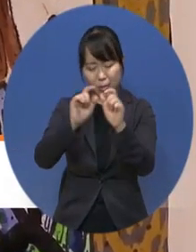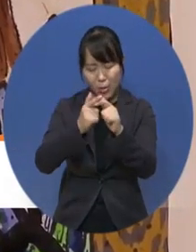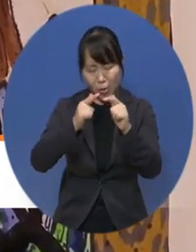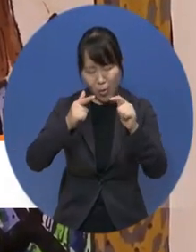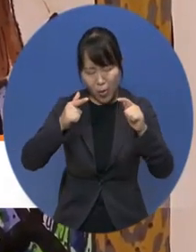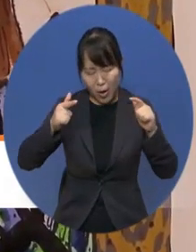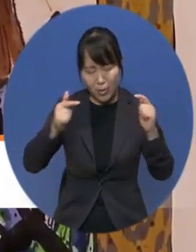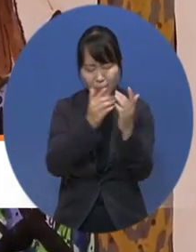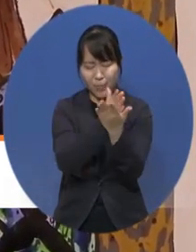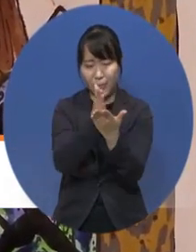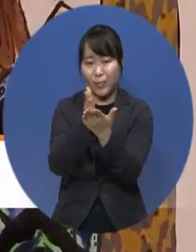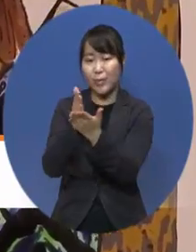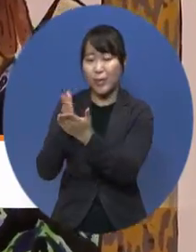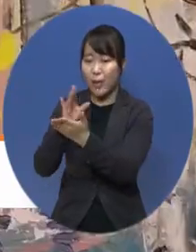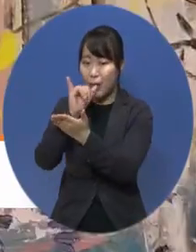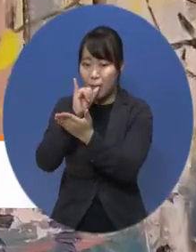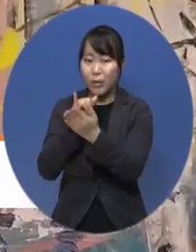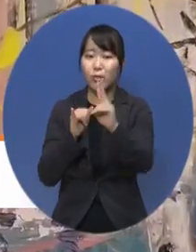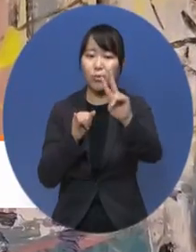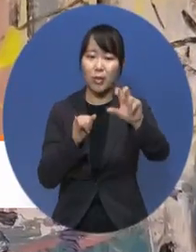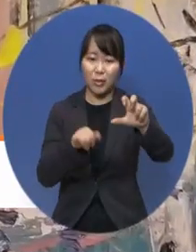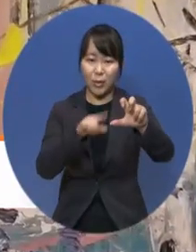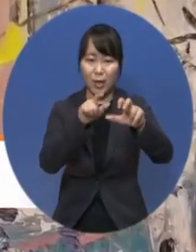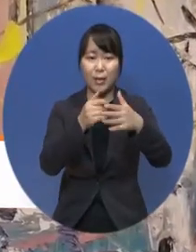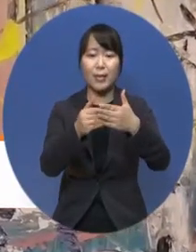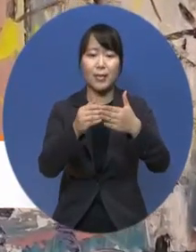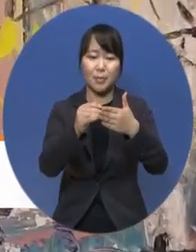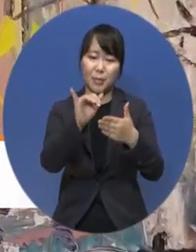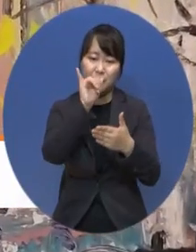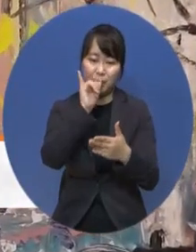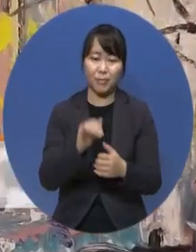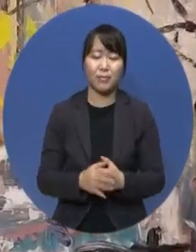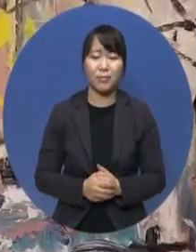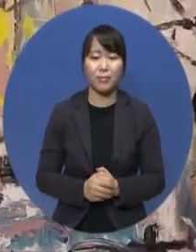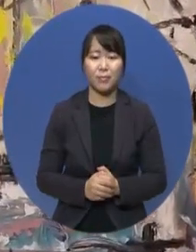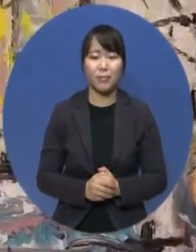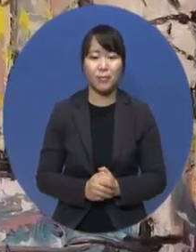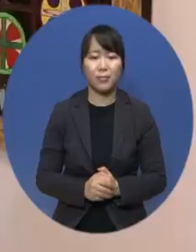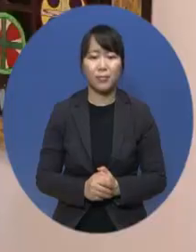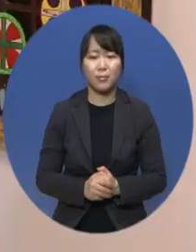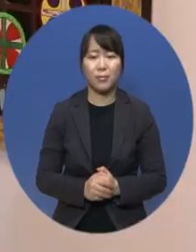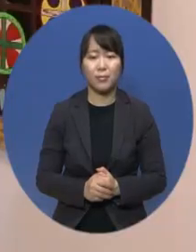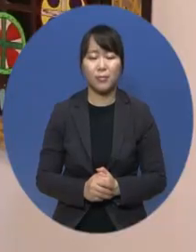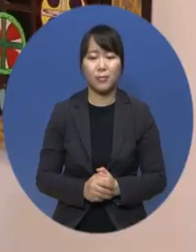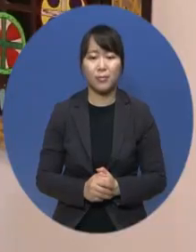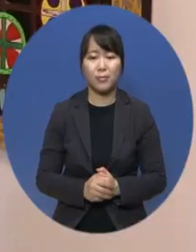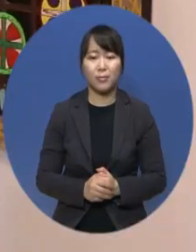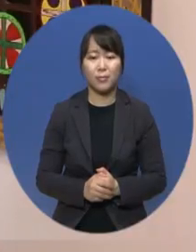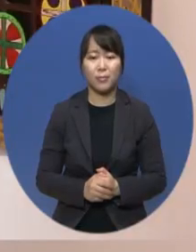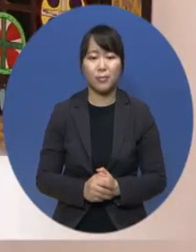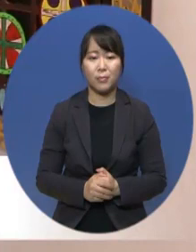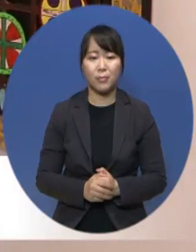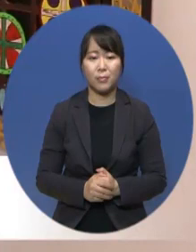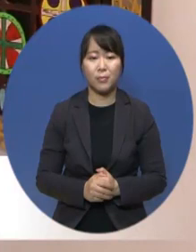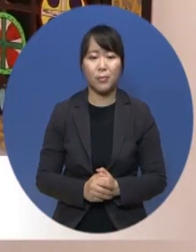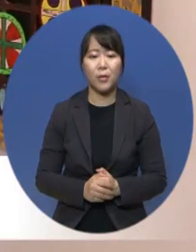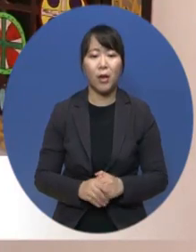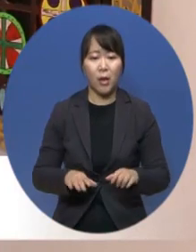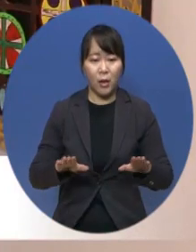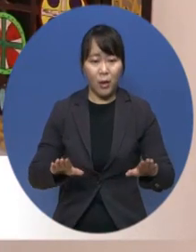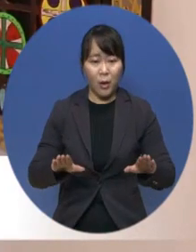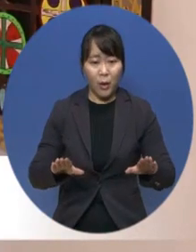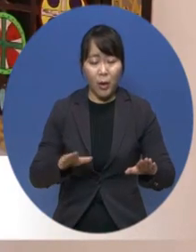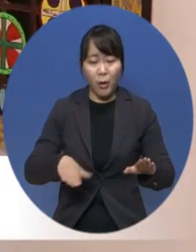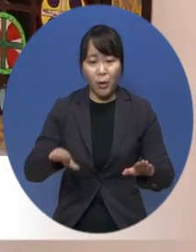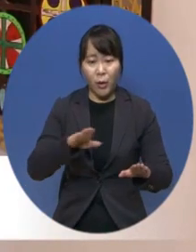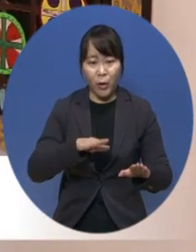다양한 장르를 가진 25점의 작품들이 전시되어 있습니다. 네, 이번 전시는